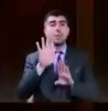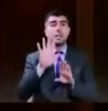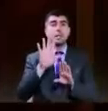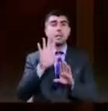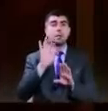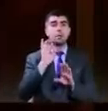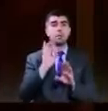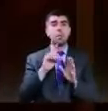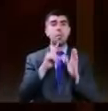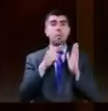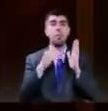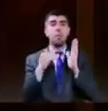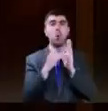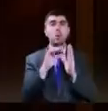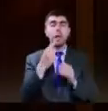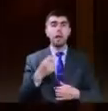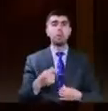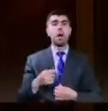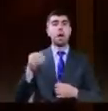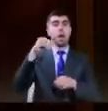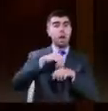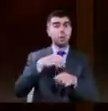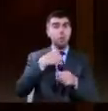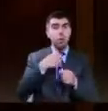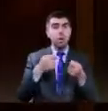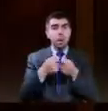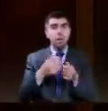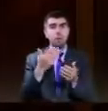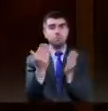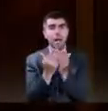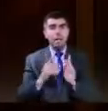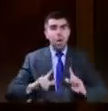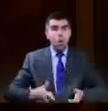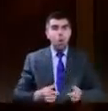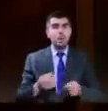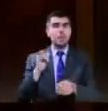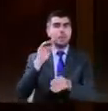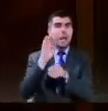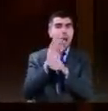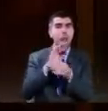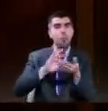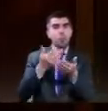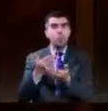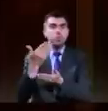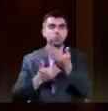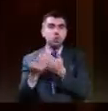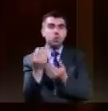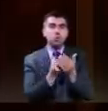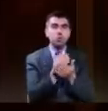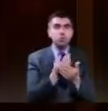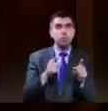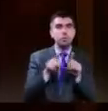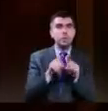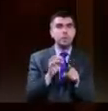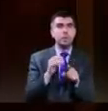تهم اقتناء الأجهزة التعويضية وتحسين تندرس الأطفال في وضعية إعاقة وتشجيع الإدماج المهني والأنشطة المدرة للدخل والمساهمة